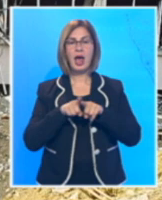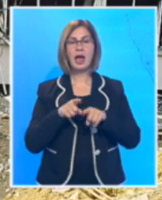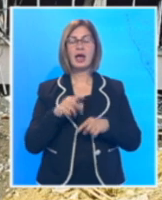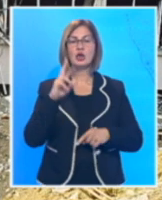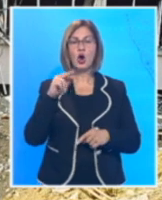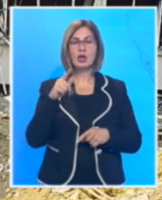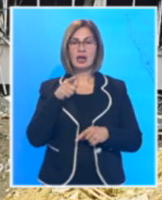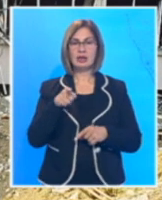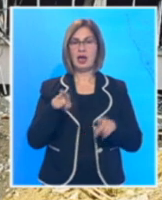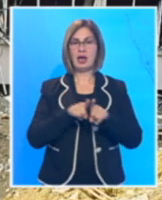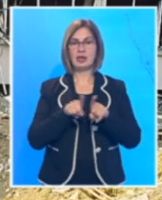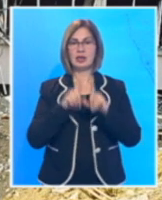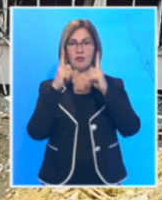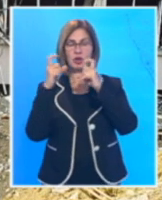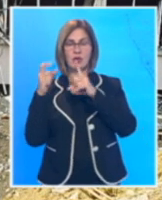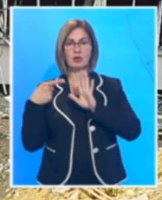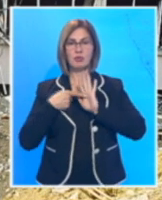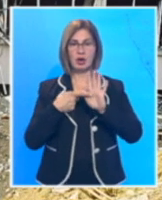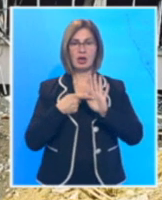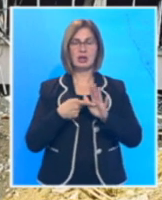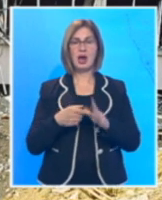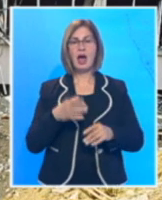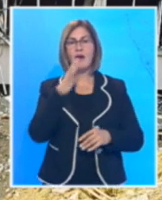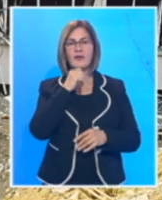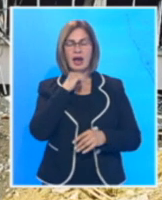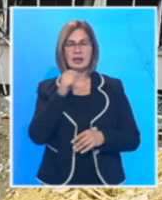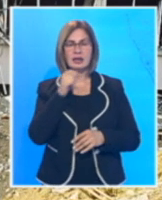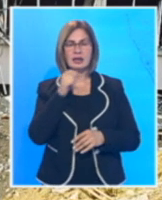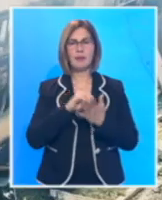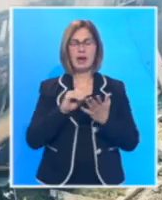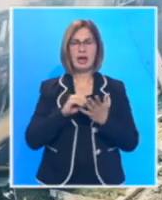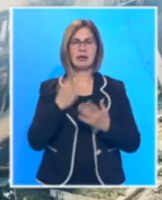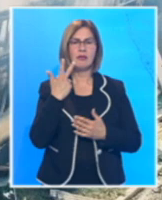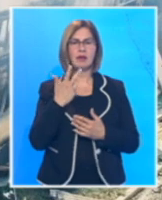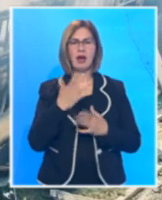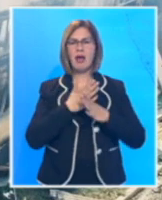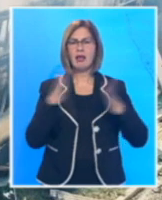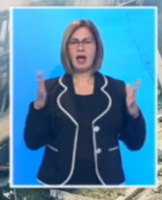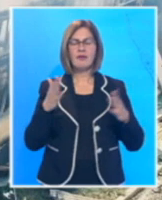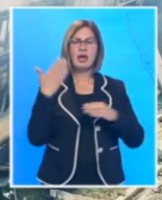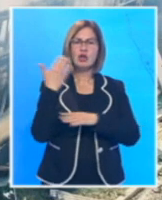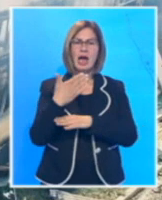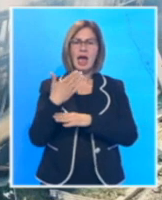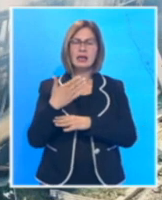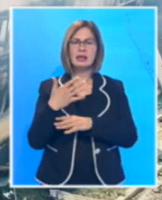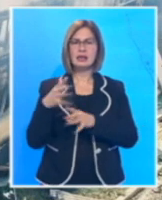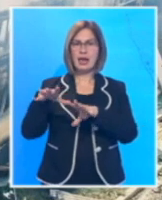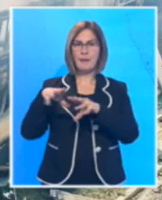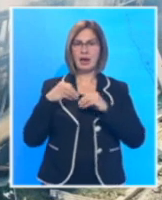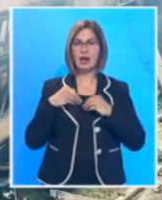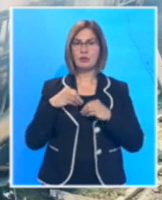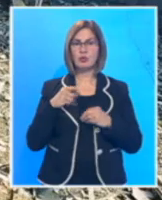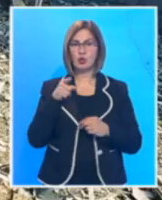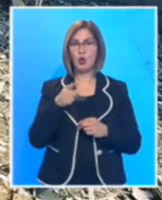te fotografije emitovale, France Pressa. Kada to tri najveće agencije sveta preuzmu, to onda